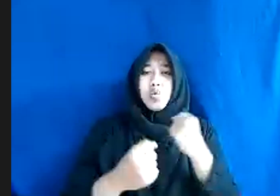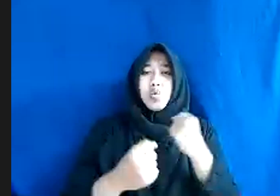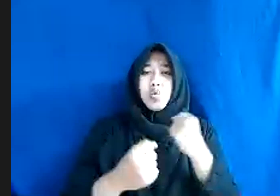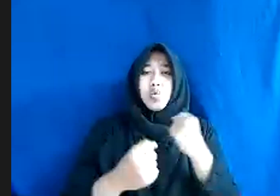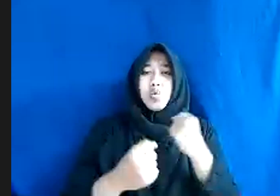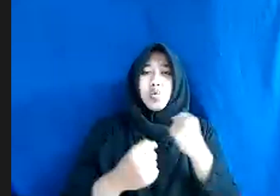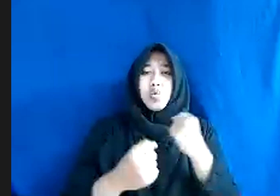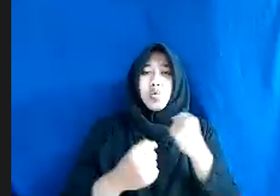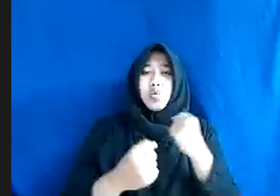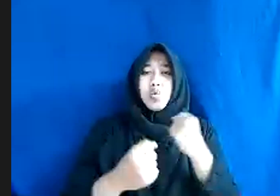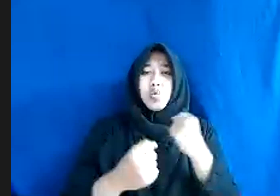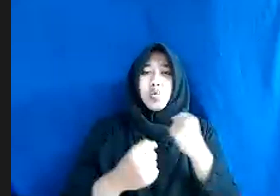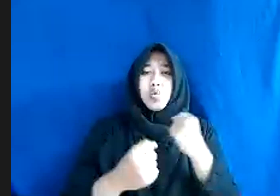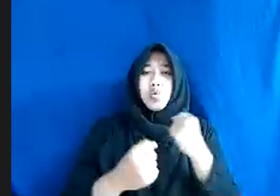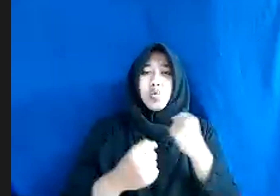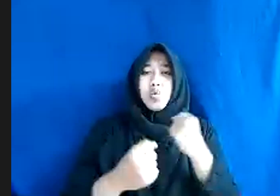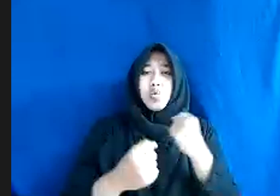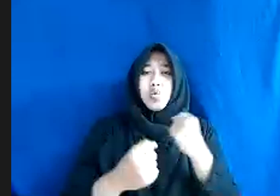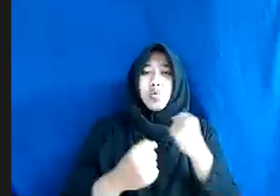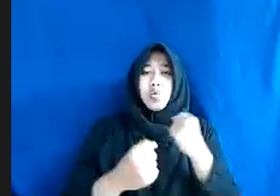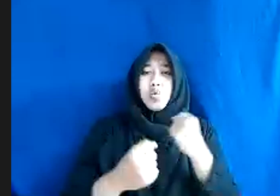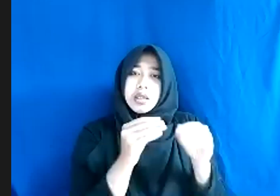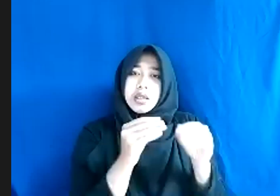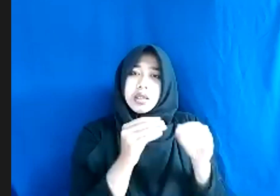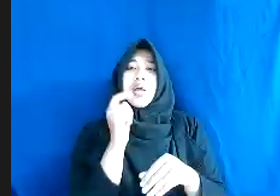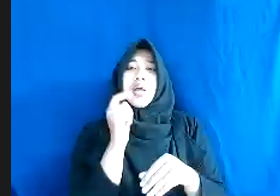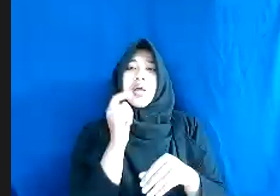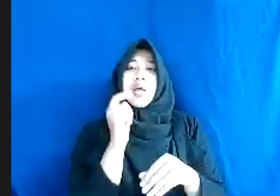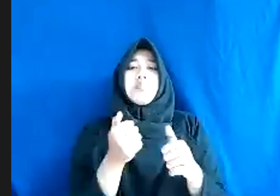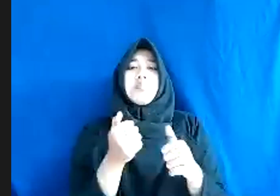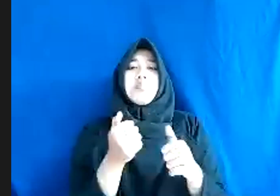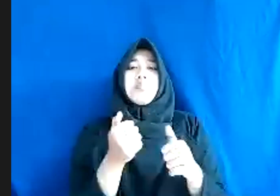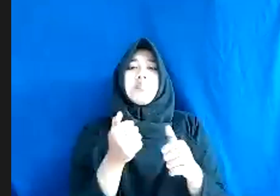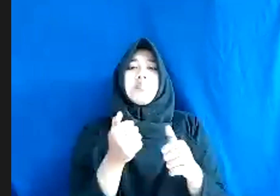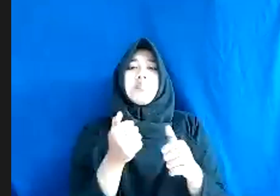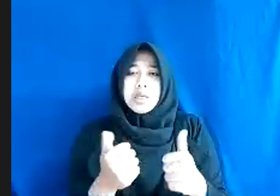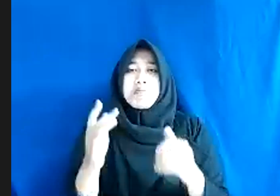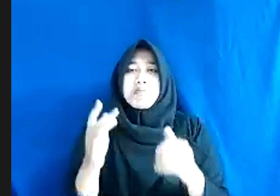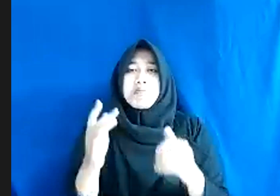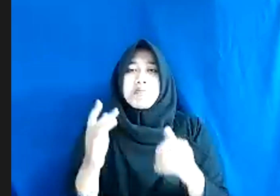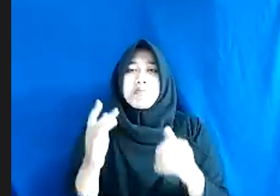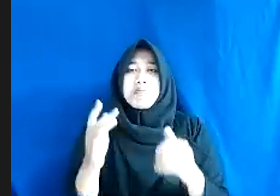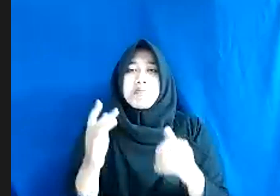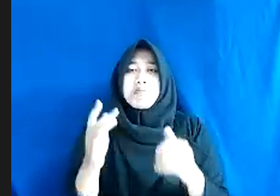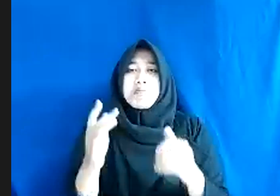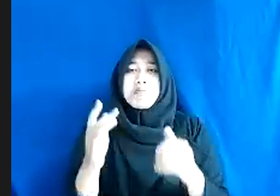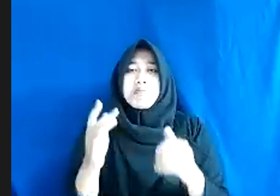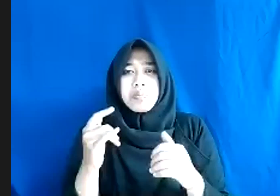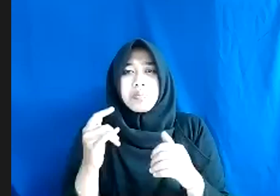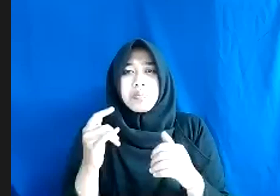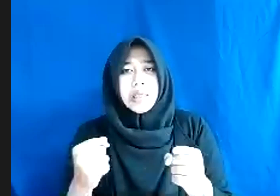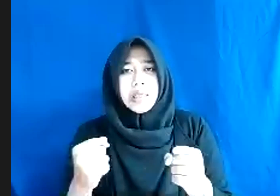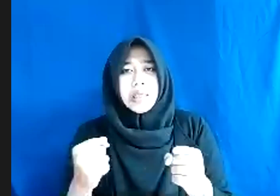untuk mampu bertahan sebagaimana hari ini yang masyarakat lakukan. Itu saya kira proses yang panjang. Saya berharap